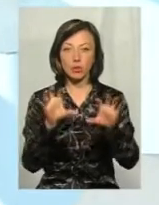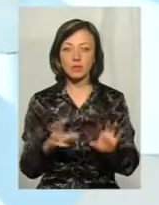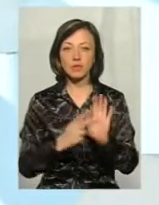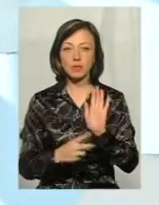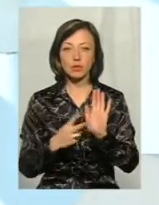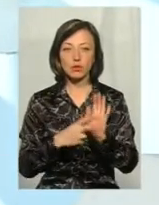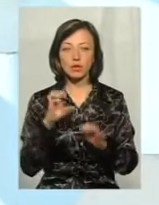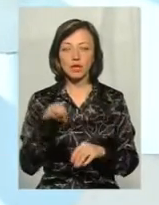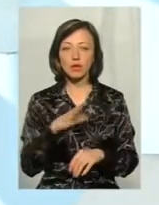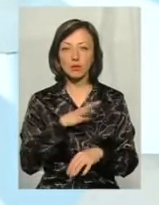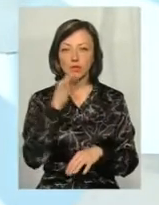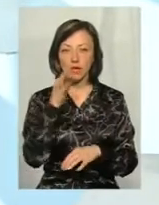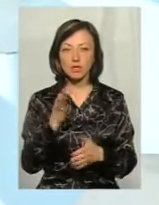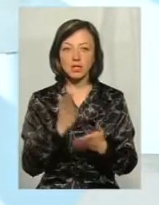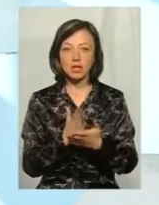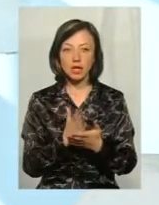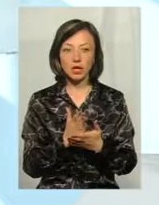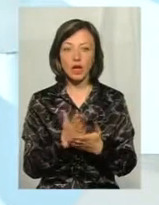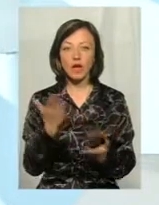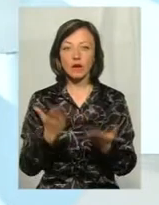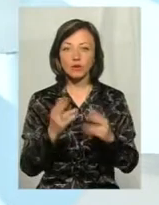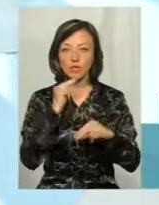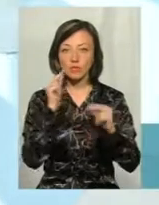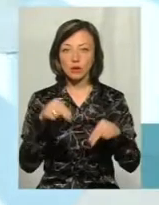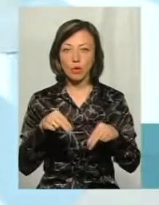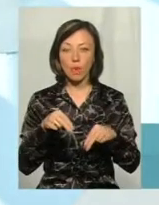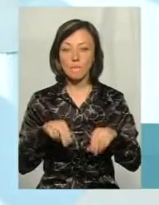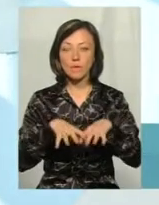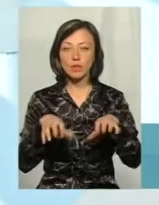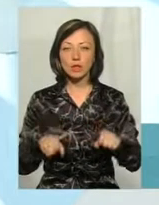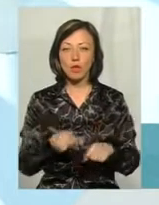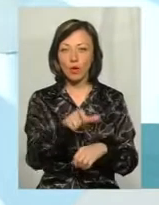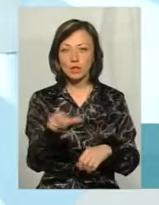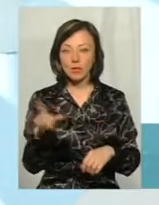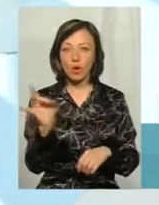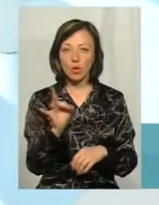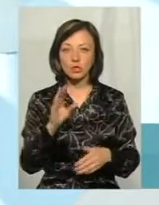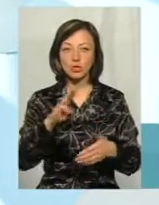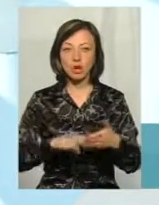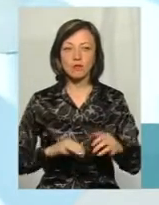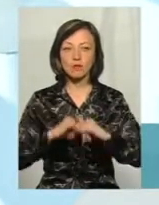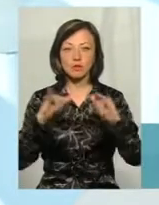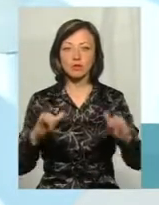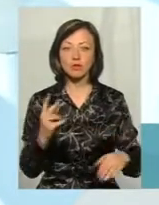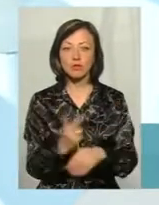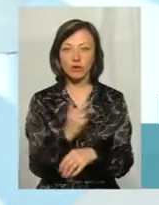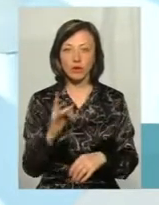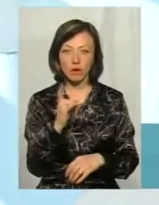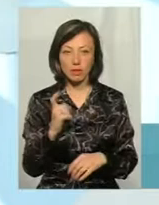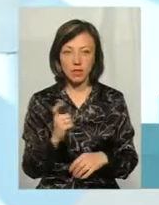стаття. Тільки не було сказано, що ще накладається, якщо це з вини посадових осіб. Там, значить, ці розміри штрафів збільшені вдвічі.